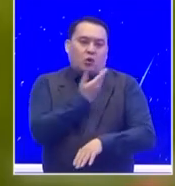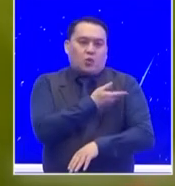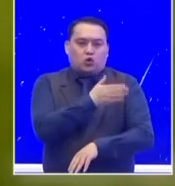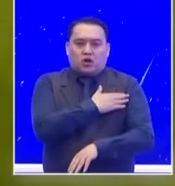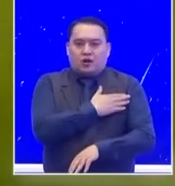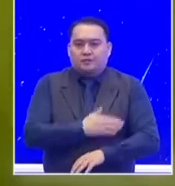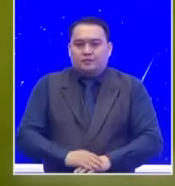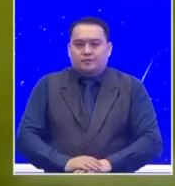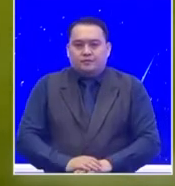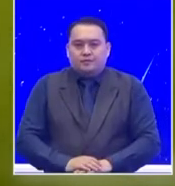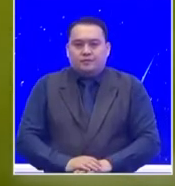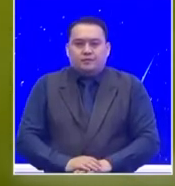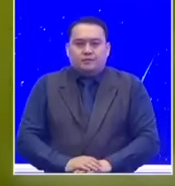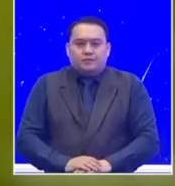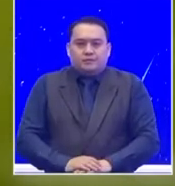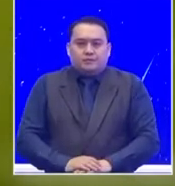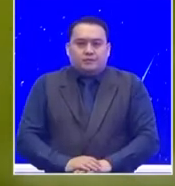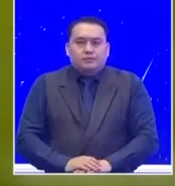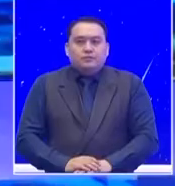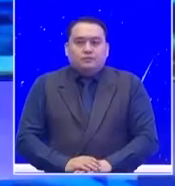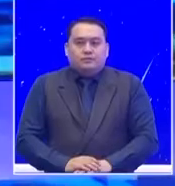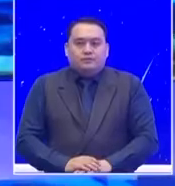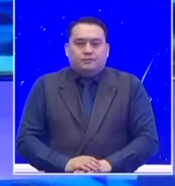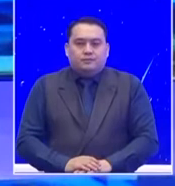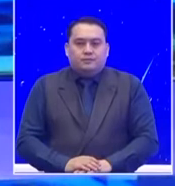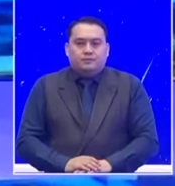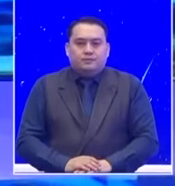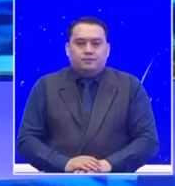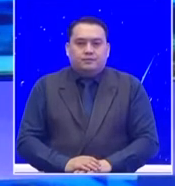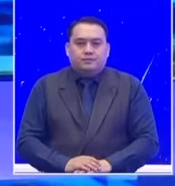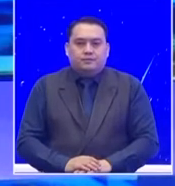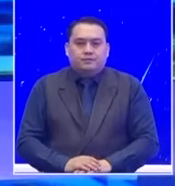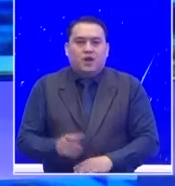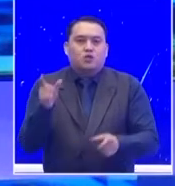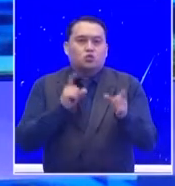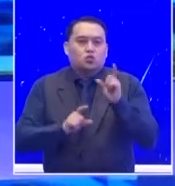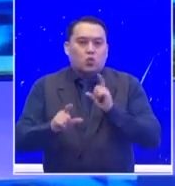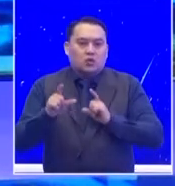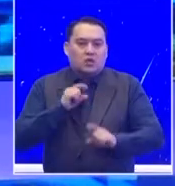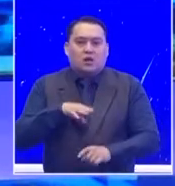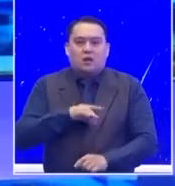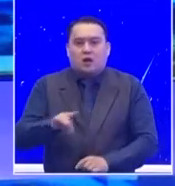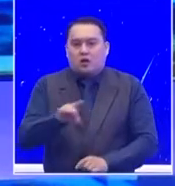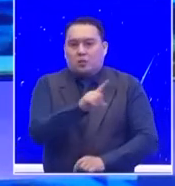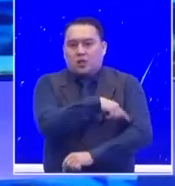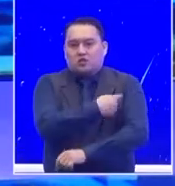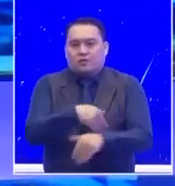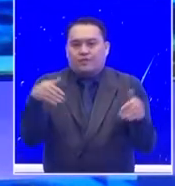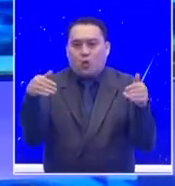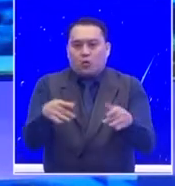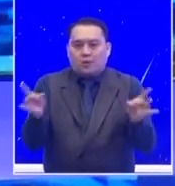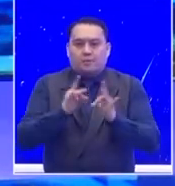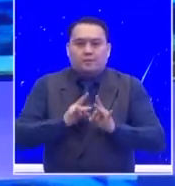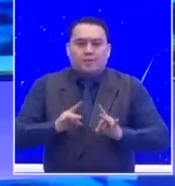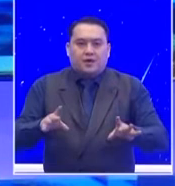и Польша. Студенты Талгарского медицинского колледжа отметили